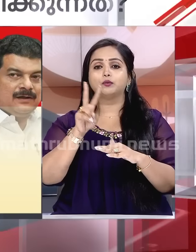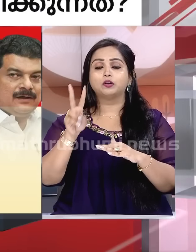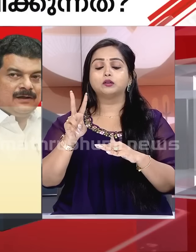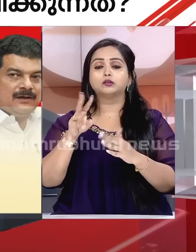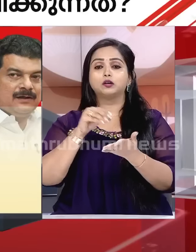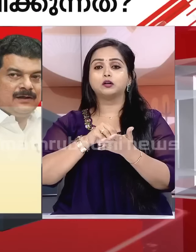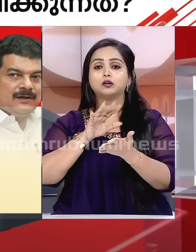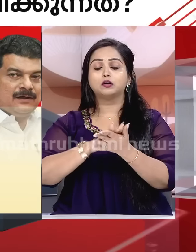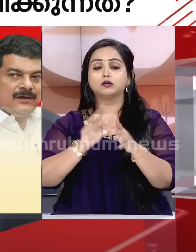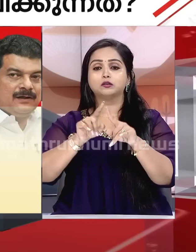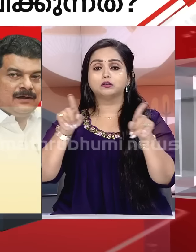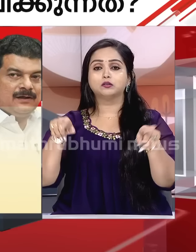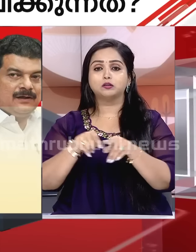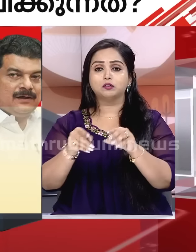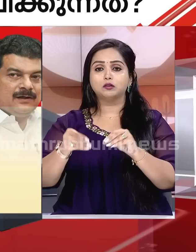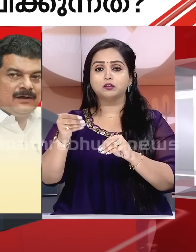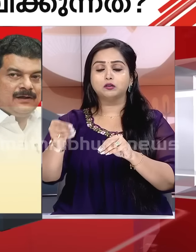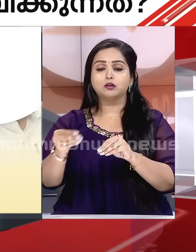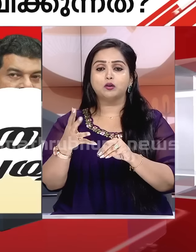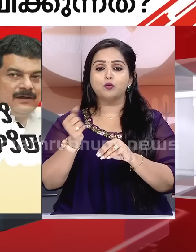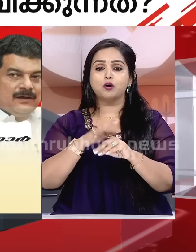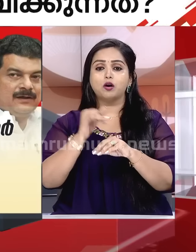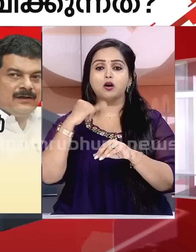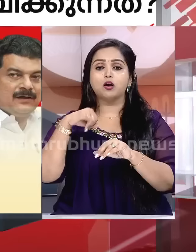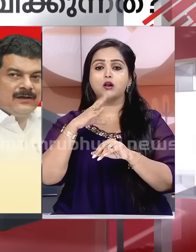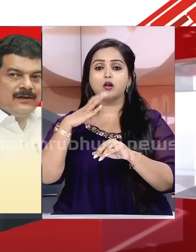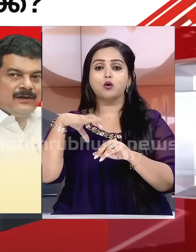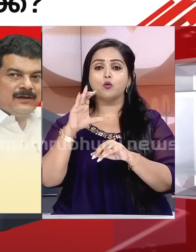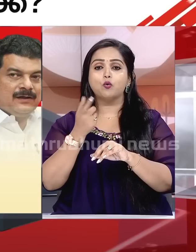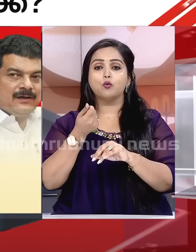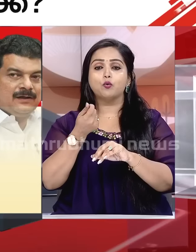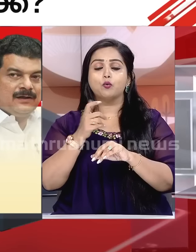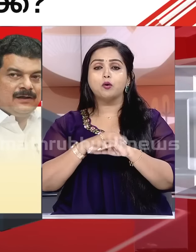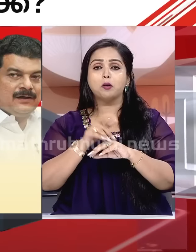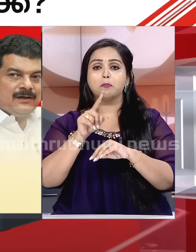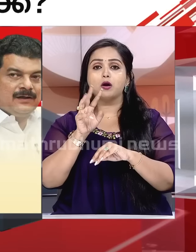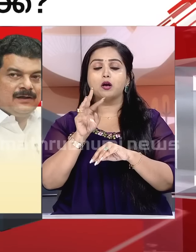സ്ഥലം വാങ്ങിച്ചിരിക്കുന്നു. 5-6 കോടി രൂപയുടെ സ്ഥലമാണ്. ഏകദേശം